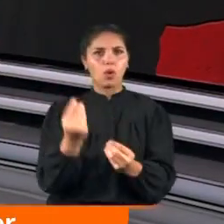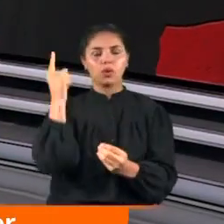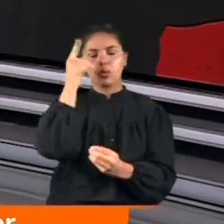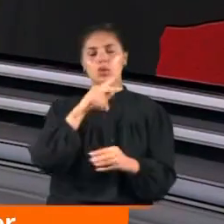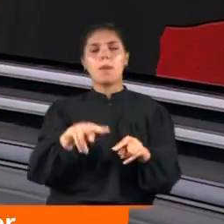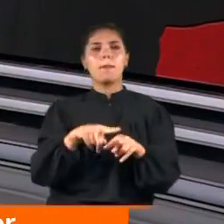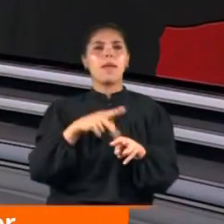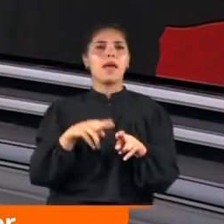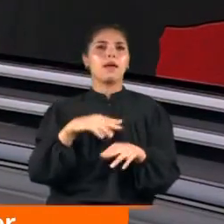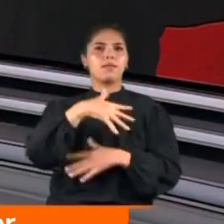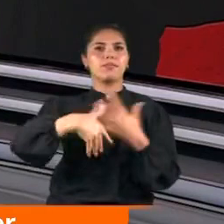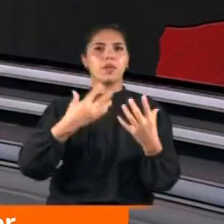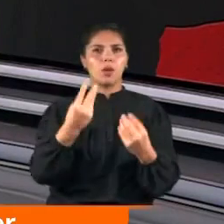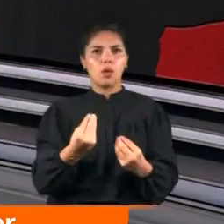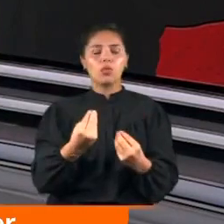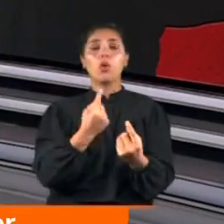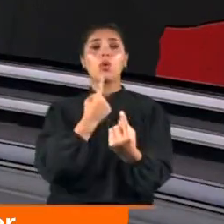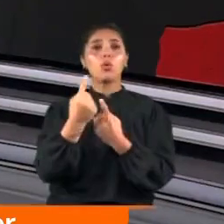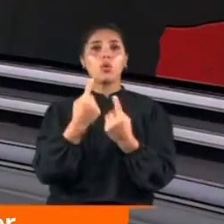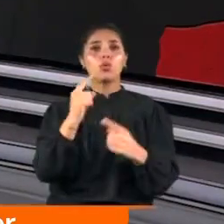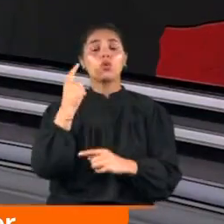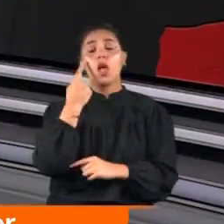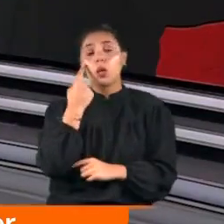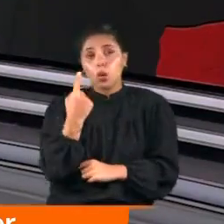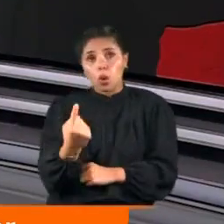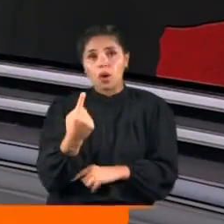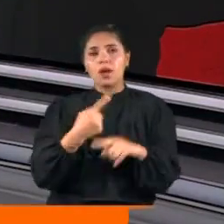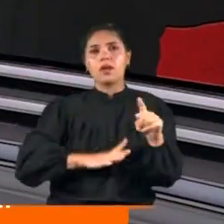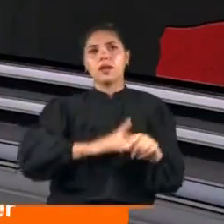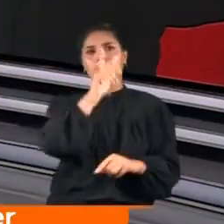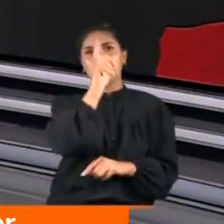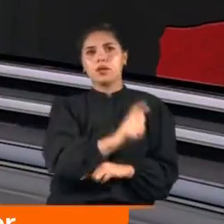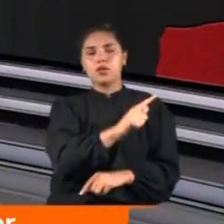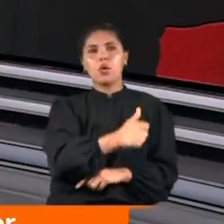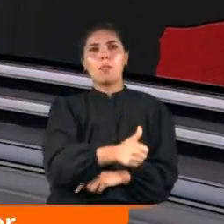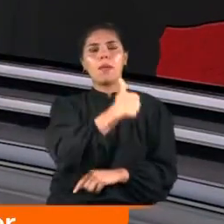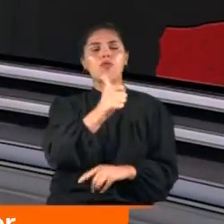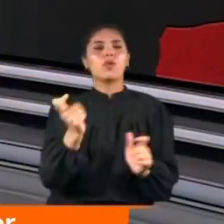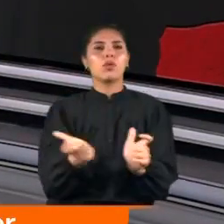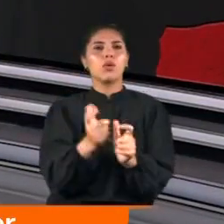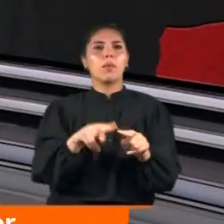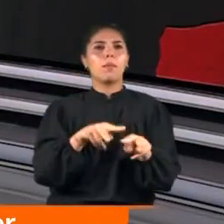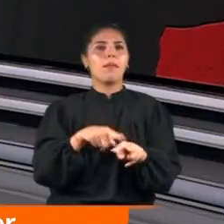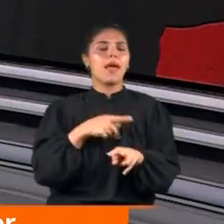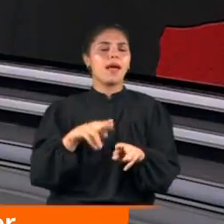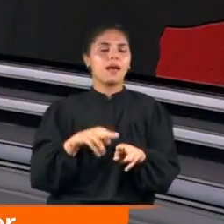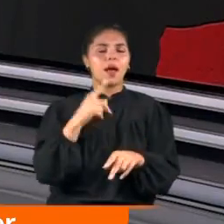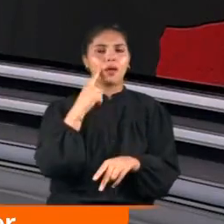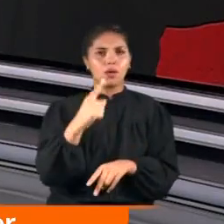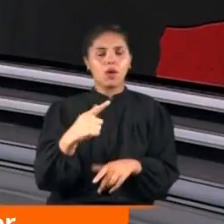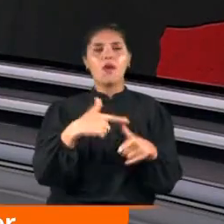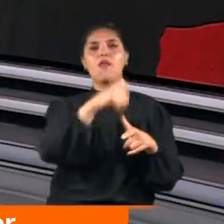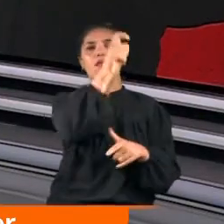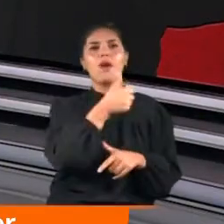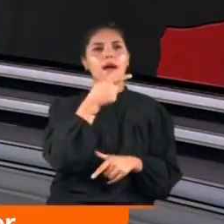da karıştırdı. Kulislerde konuşulanlara göre Kemal Kılıçdaroğlu başkanlığında toplanan MYK'da CHP'li Faik Öztürak ve Özgür Özel sert